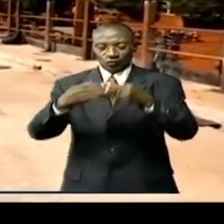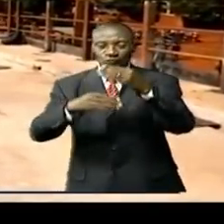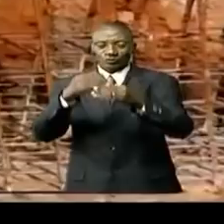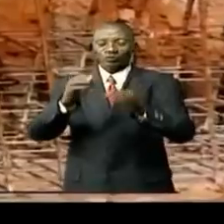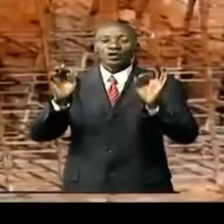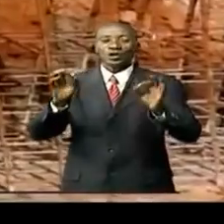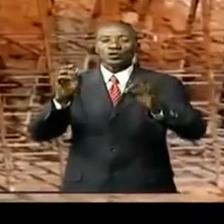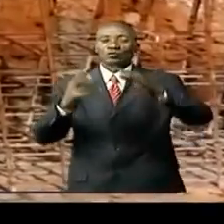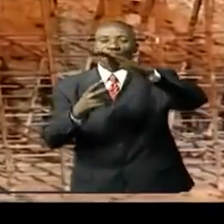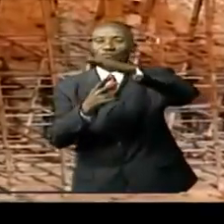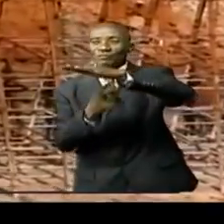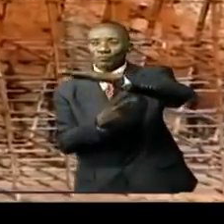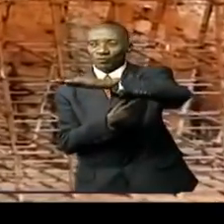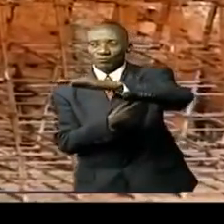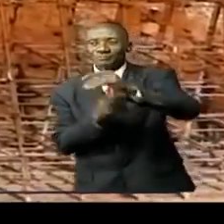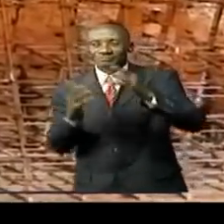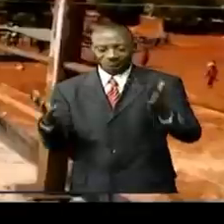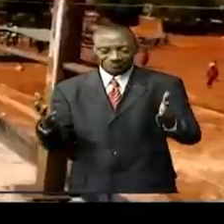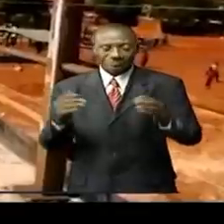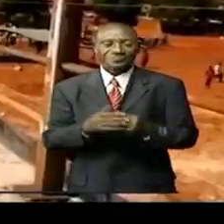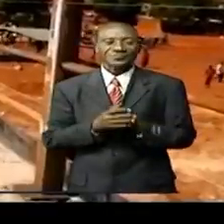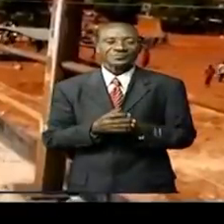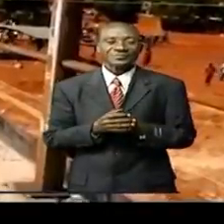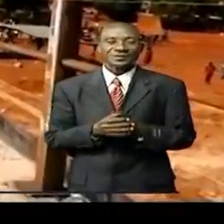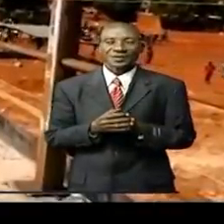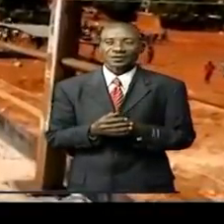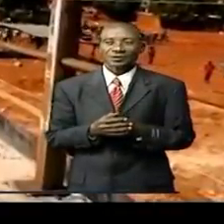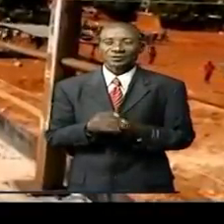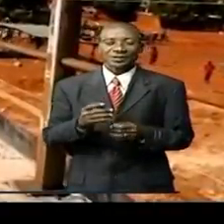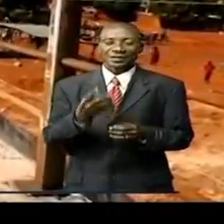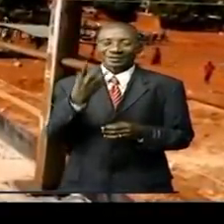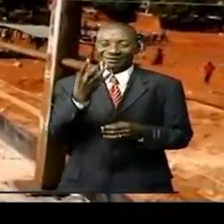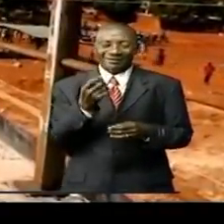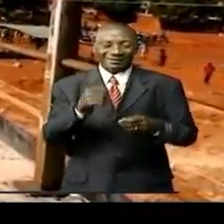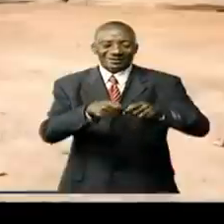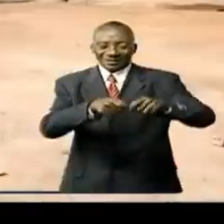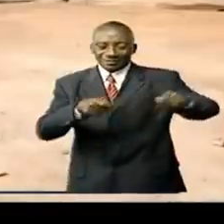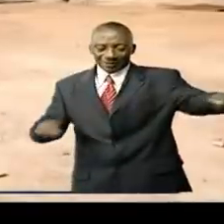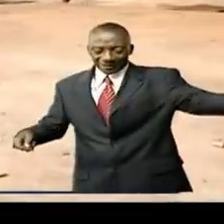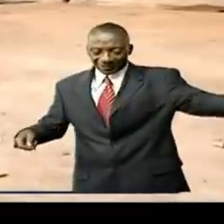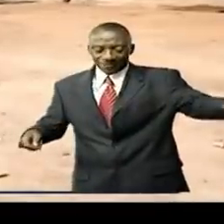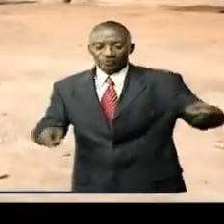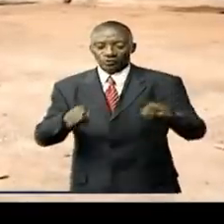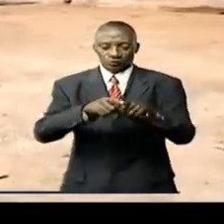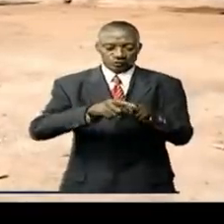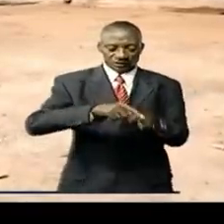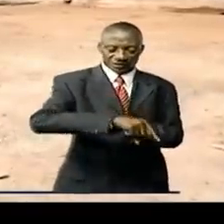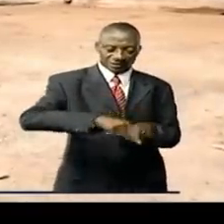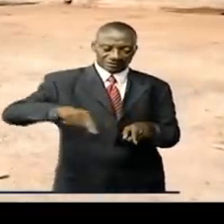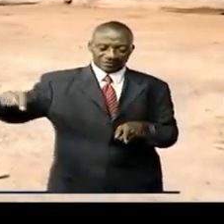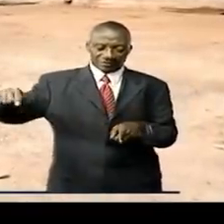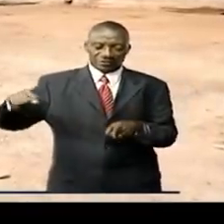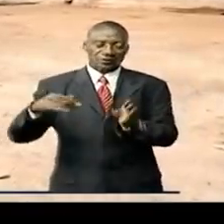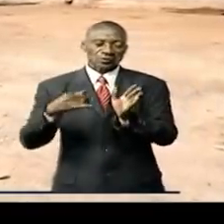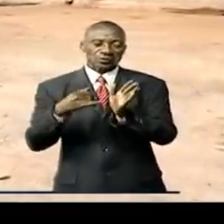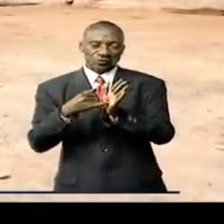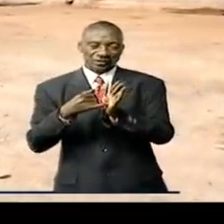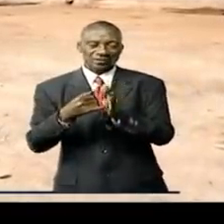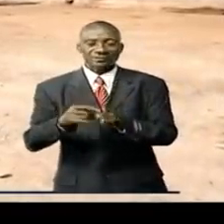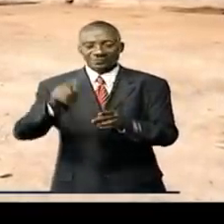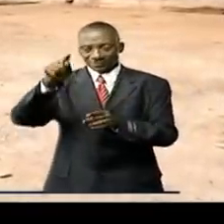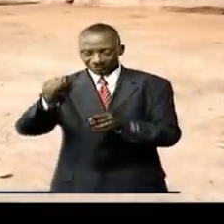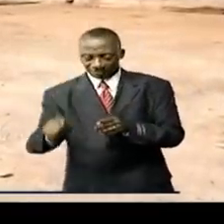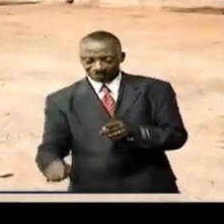90%. L'ouvrage qui a pris forme a une longueur de 40 mètres, 8 mètres de largeur, 6 mètres pour la partie